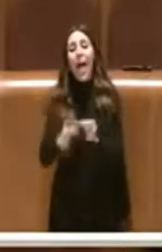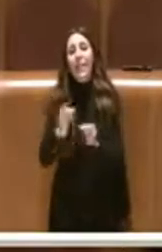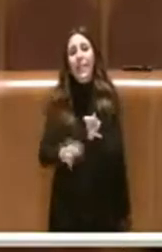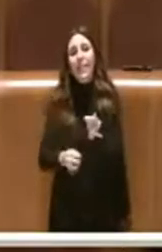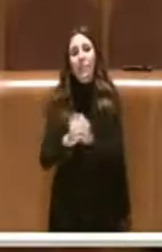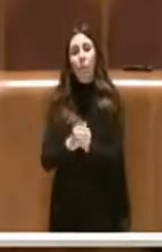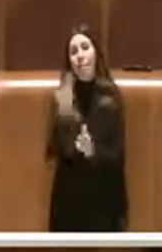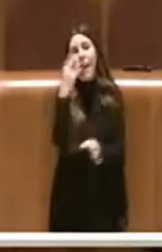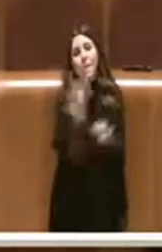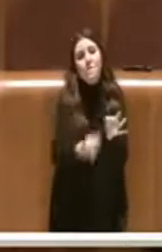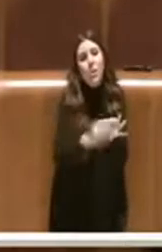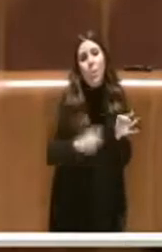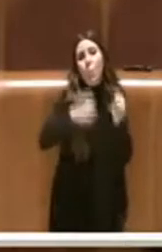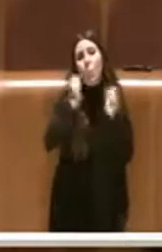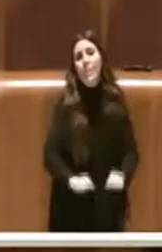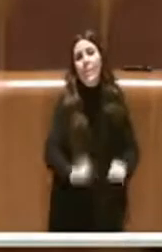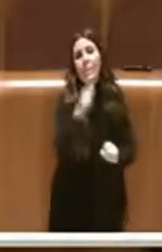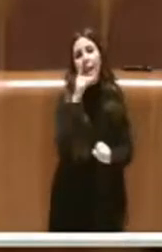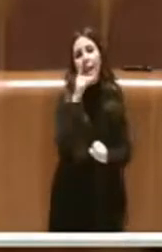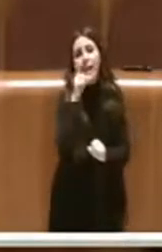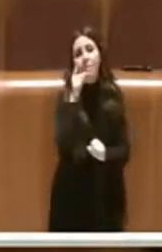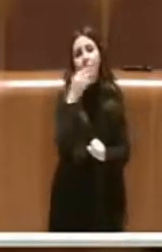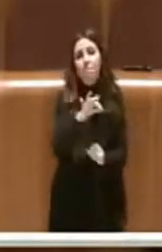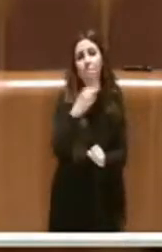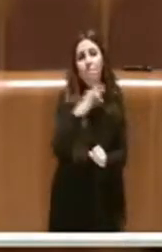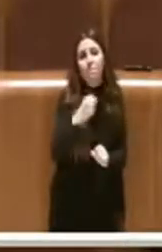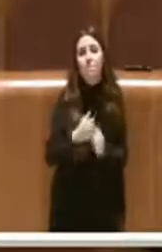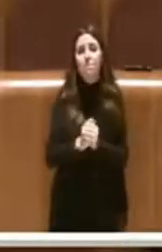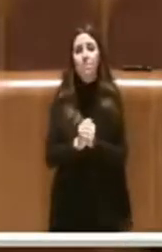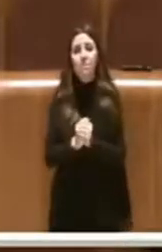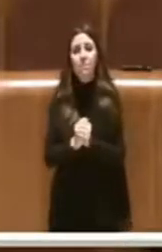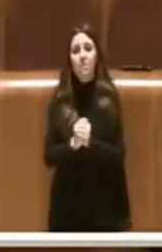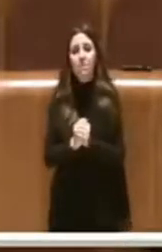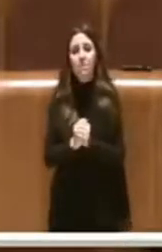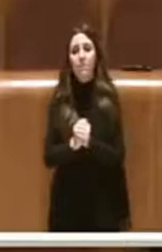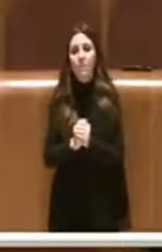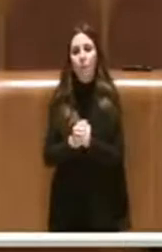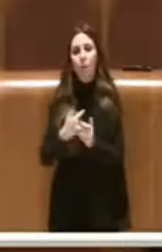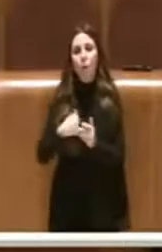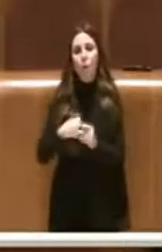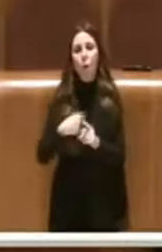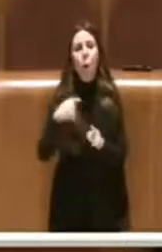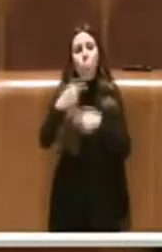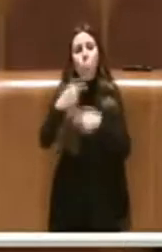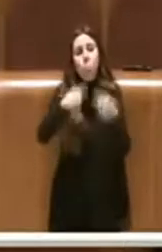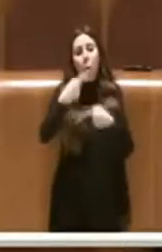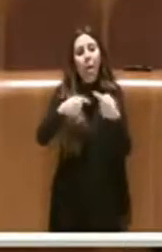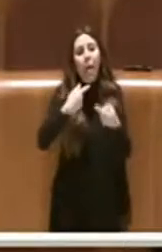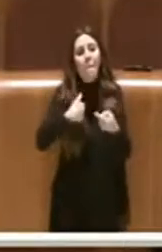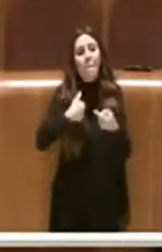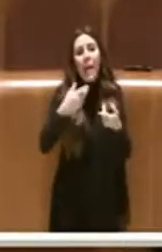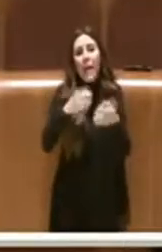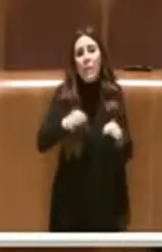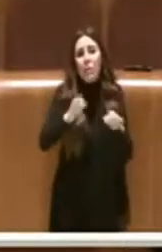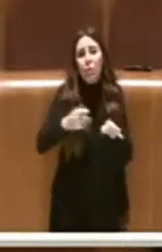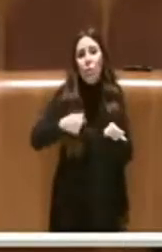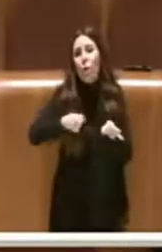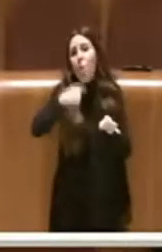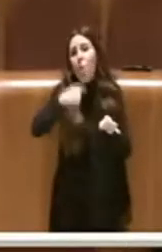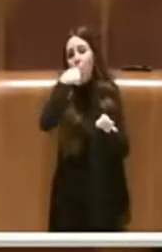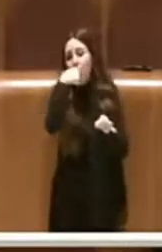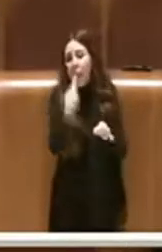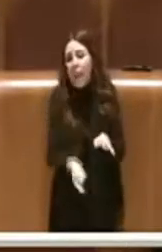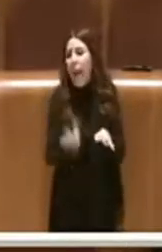di parlare 3 minuti e non un sto attimo attaccando solo, nessuno. Ora parlerà il tempo che non che sto facendo polemiche con nessuno. Esatto, consigliere. Ho solo parlato